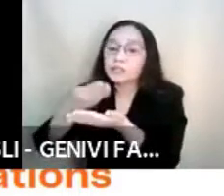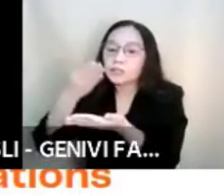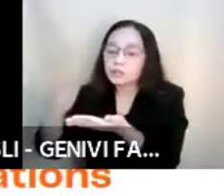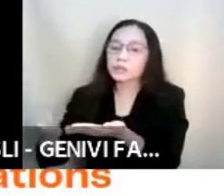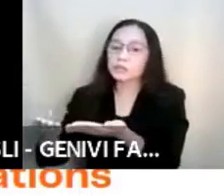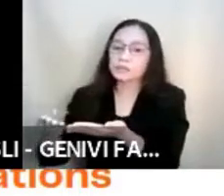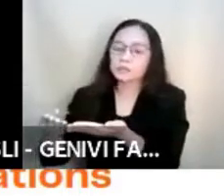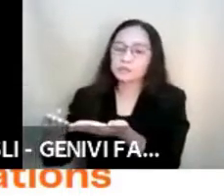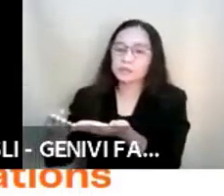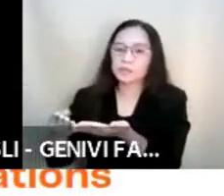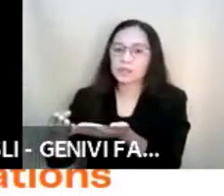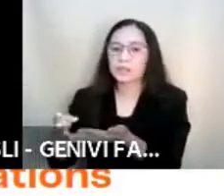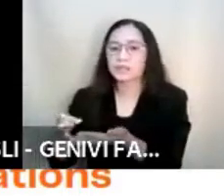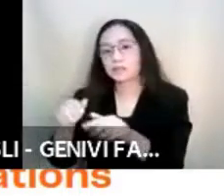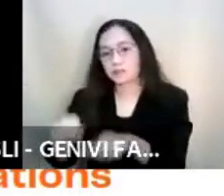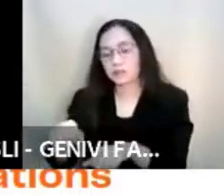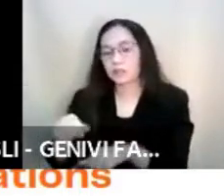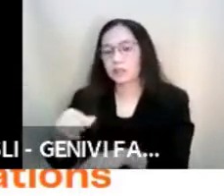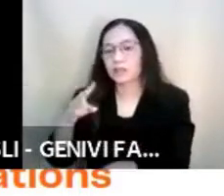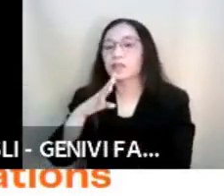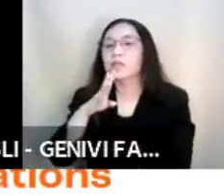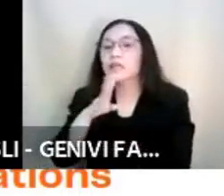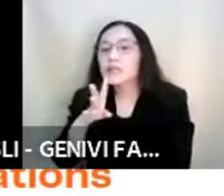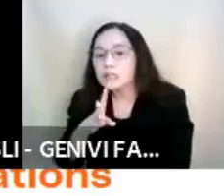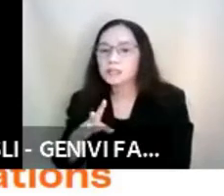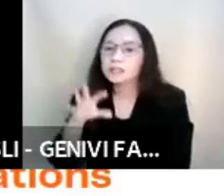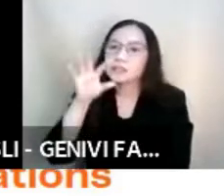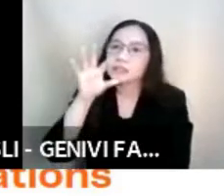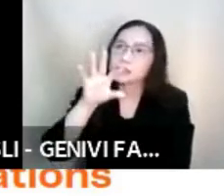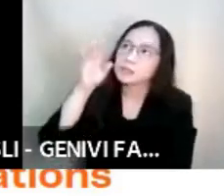bilhin. Makapagsalita sila, makapag-make ng choices.